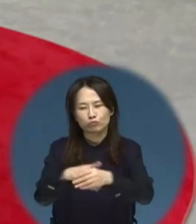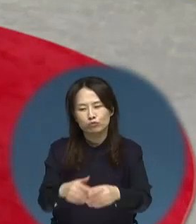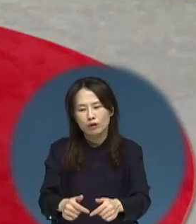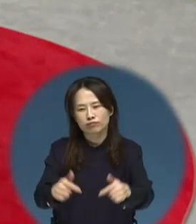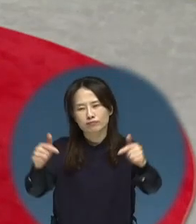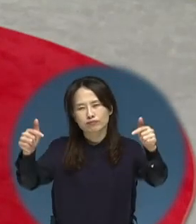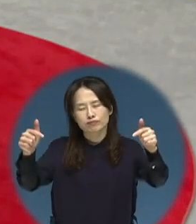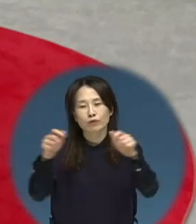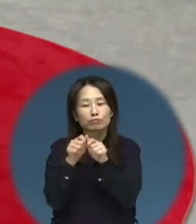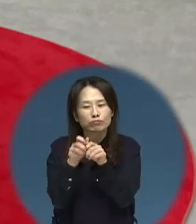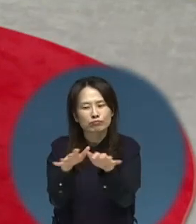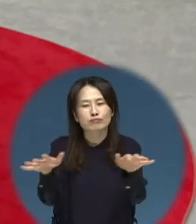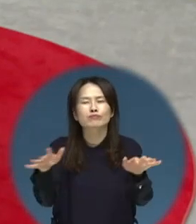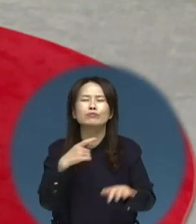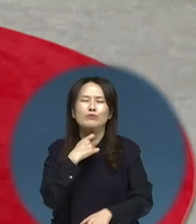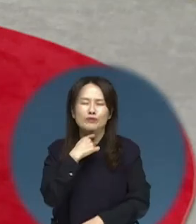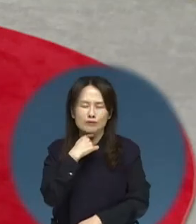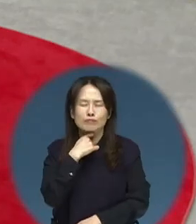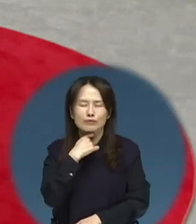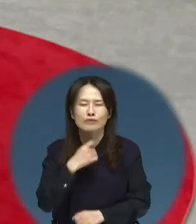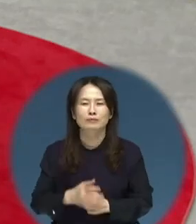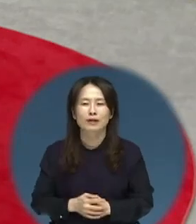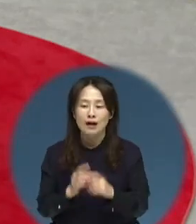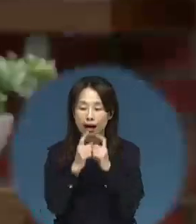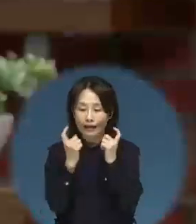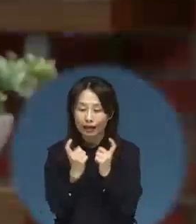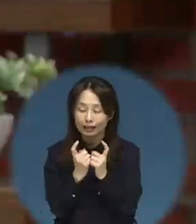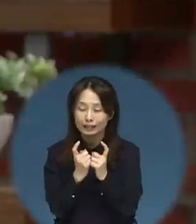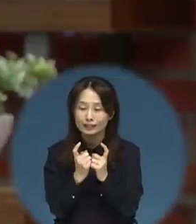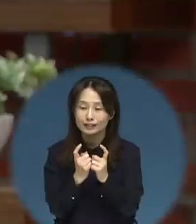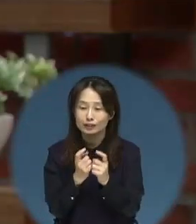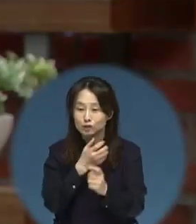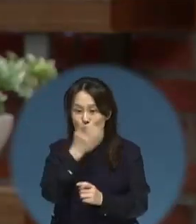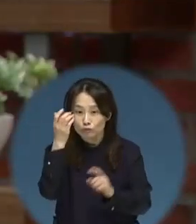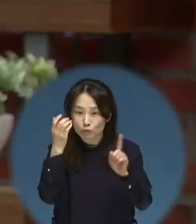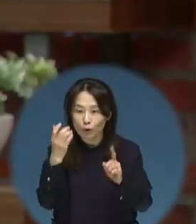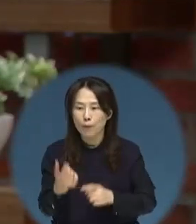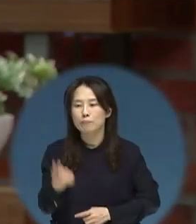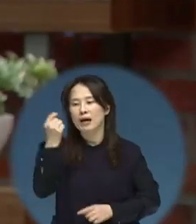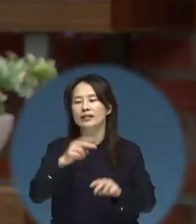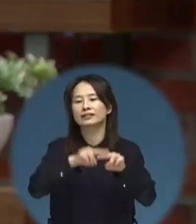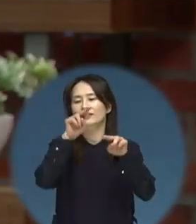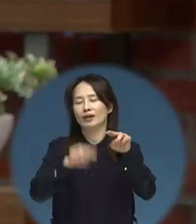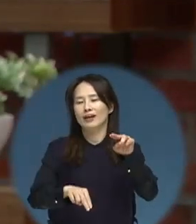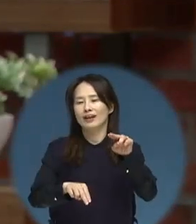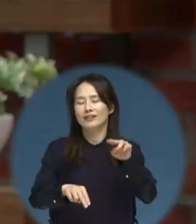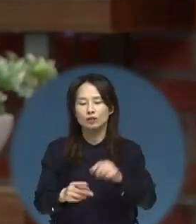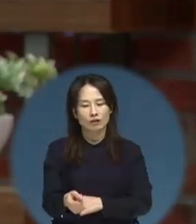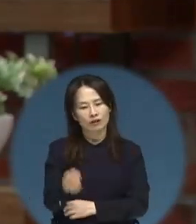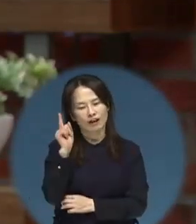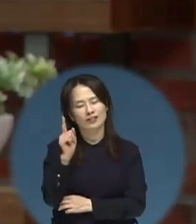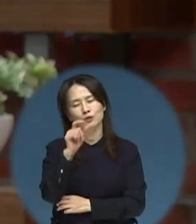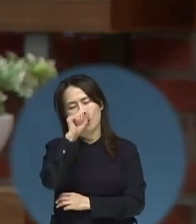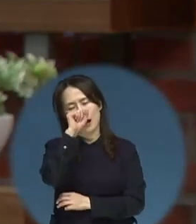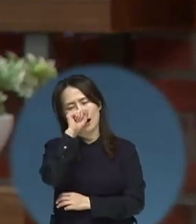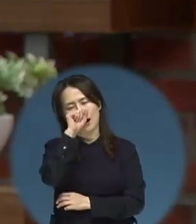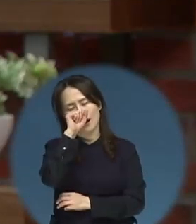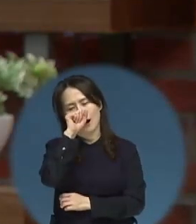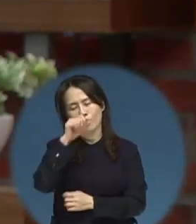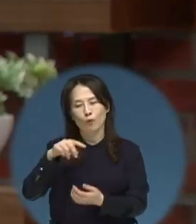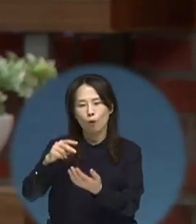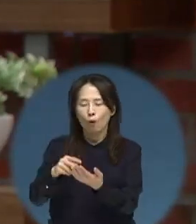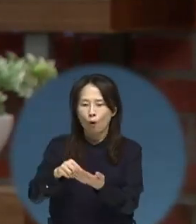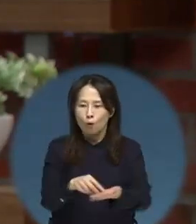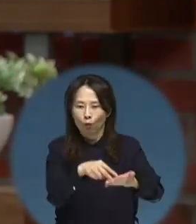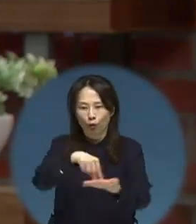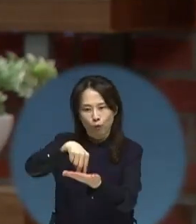확산됐으면 좋겠는 그런 마음도 있고요. 네. 개인적으로는 네 빨리 은퇴해서 저는 낚시도 좋아하고 네 서핑도